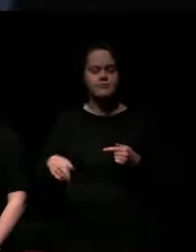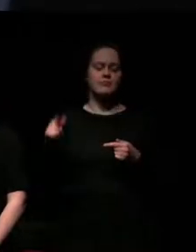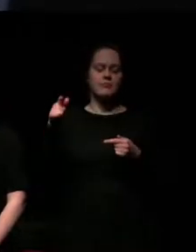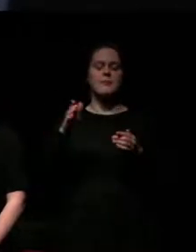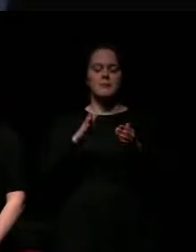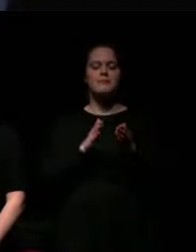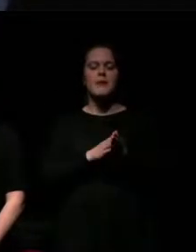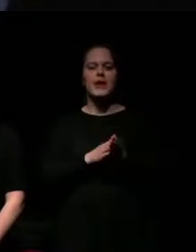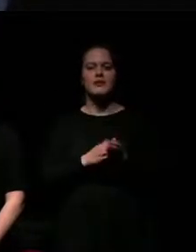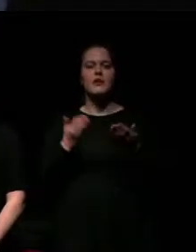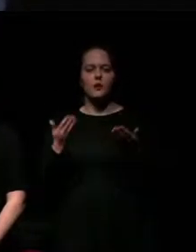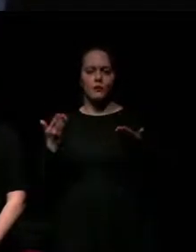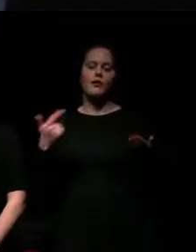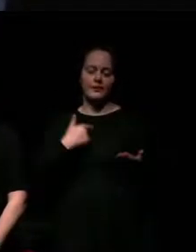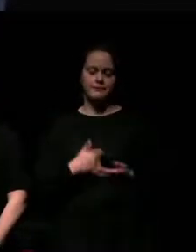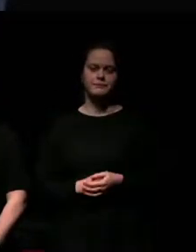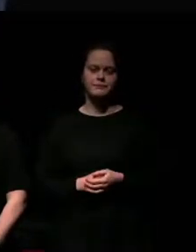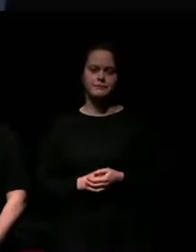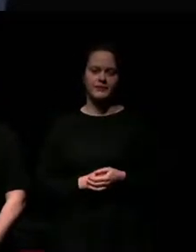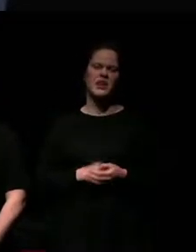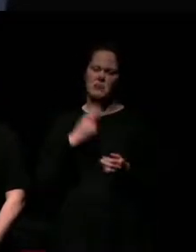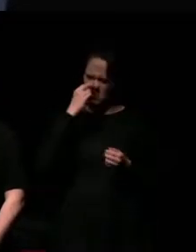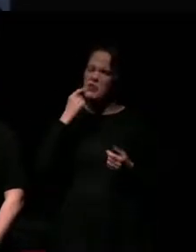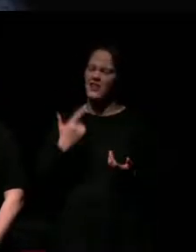konsistent, da, eller hvertfall prøvd.